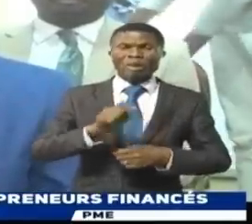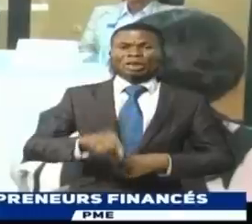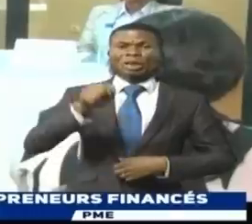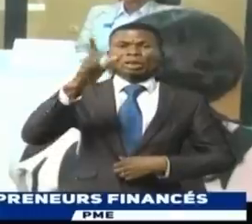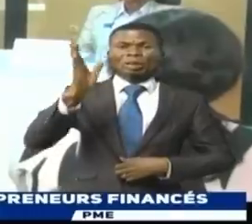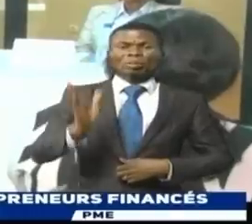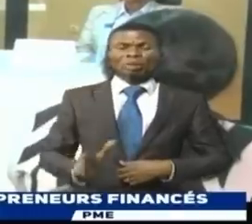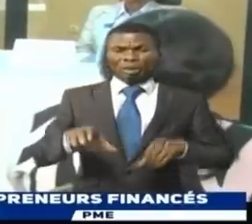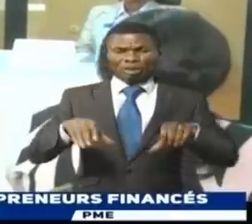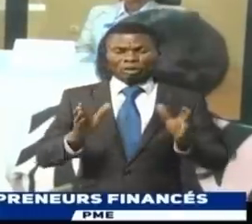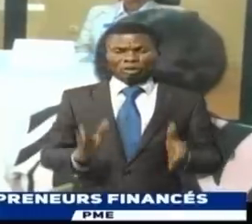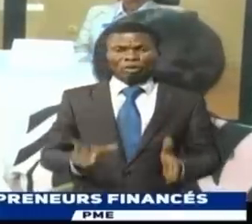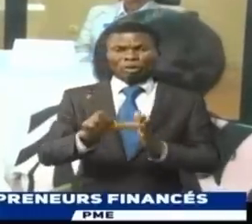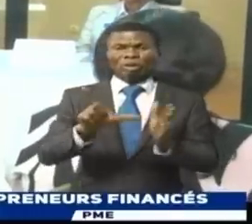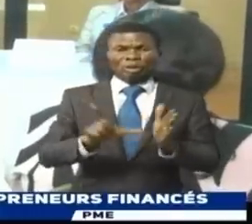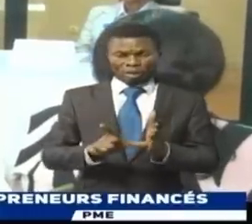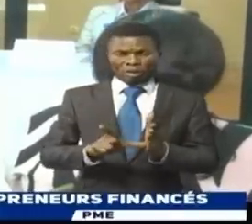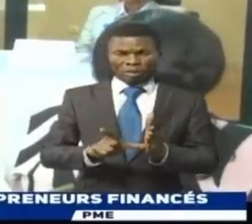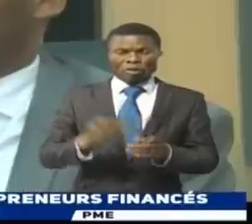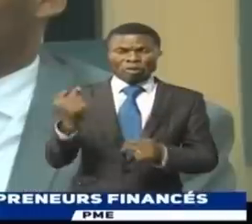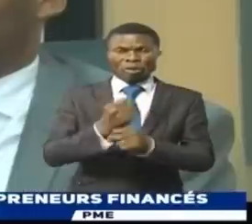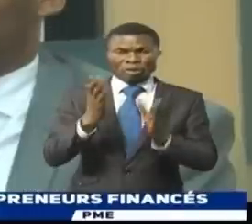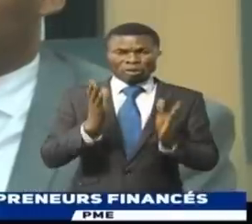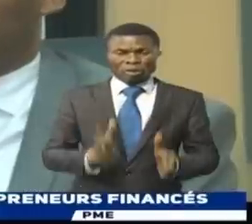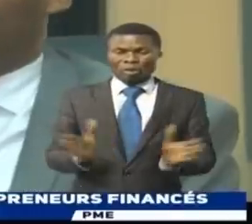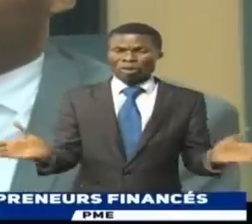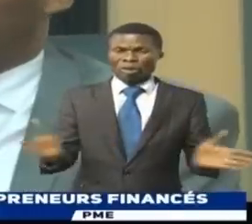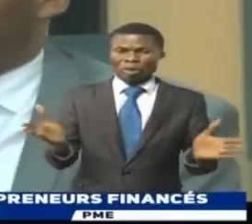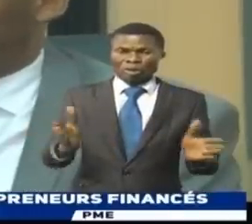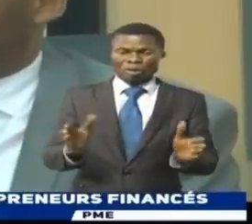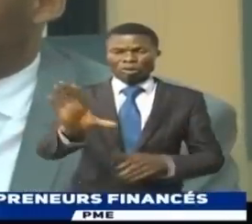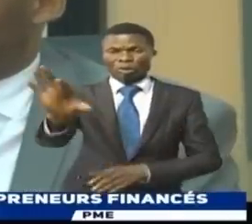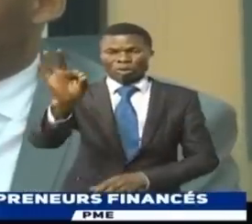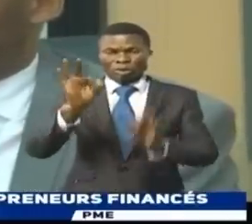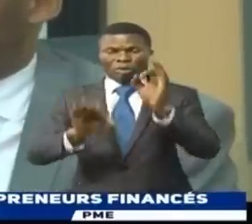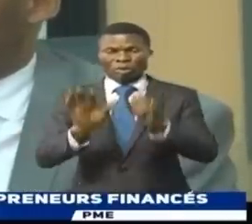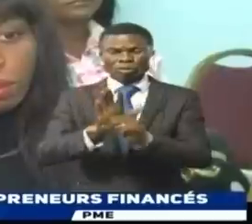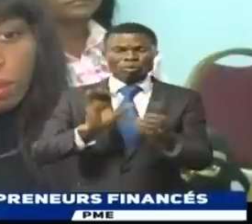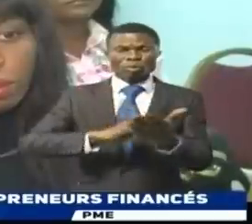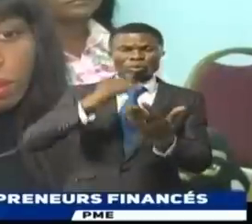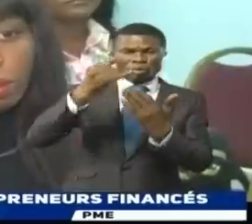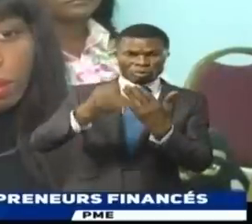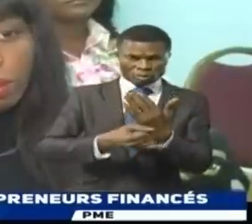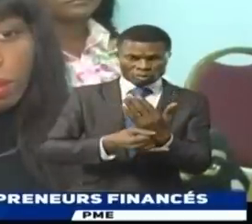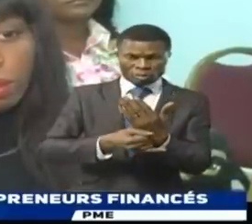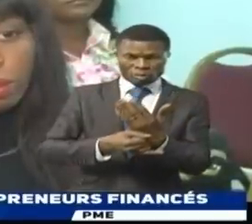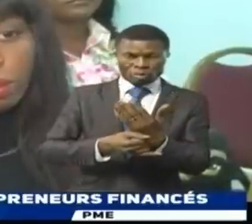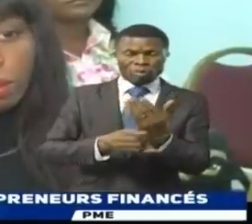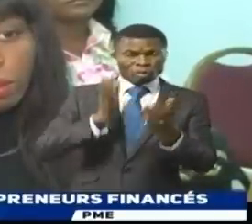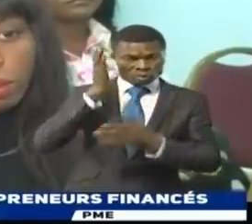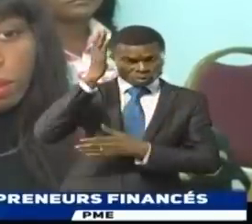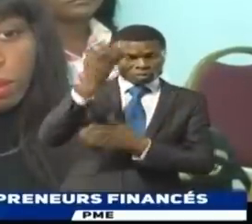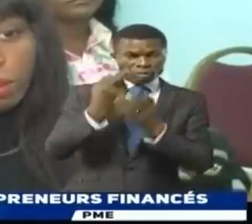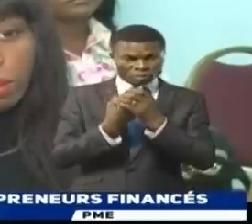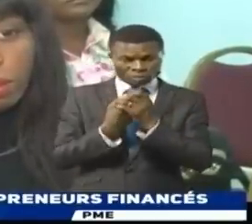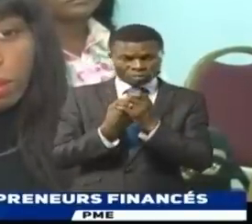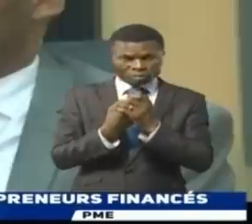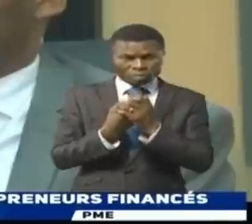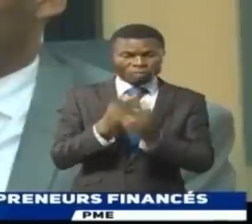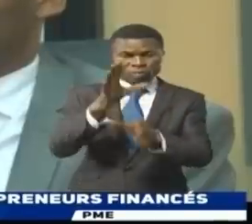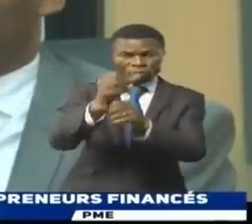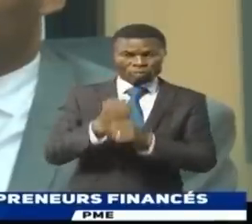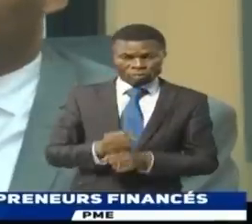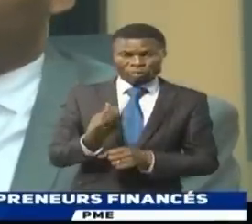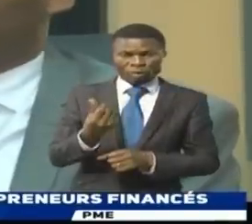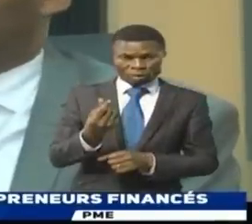congolais. Les critères réalistes et professionnels ont motivé la sélection des différents projets qui, dans le tout prochain jour, vont bénéficier